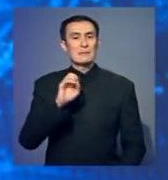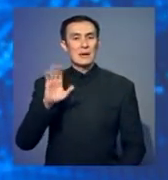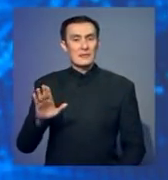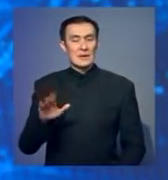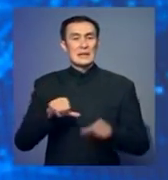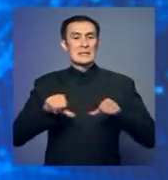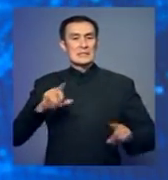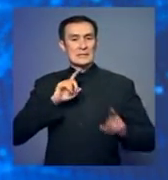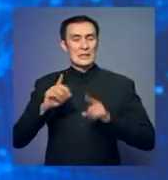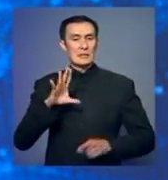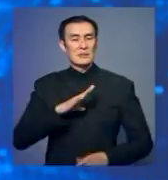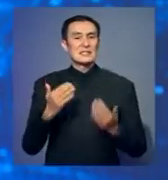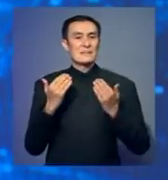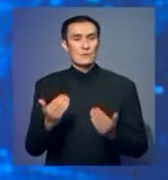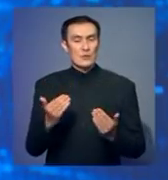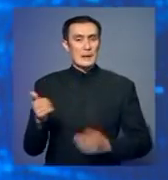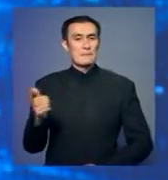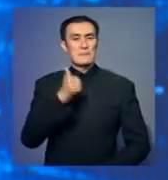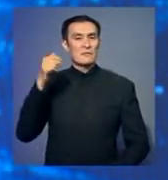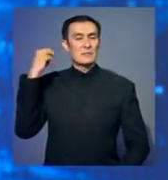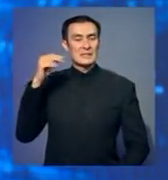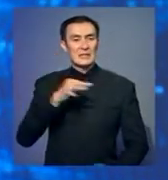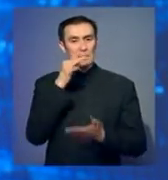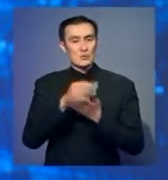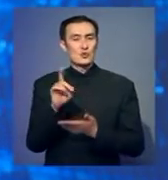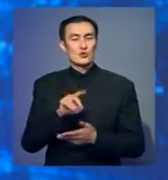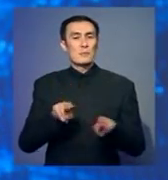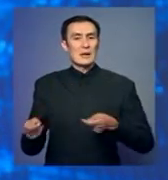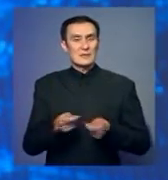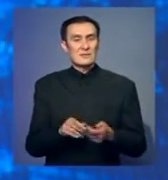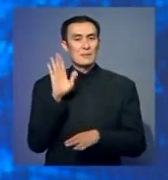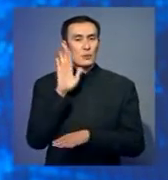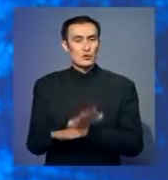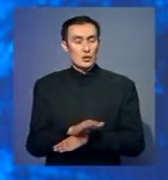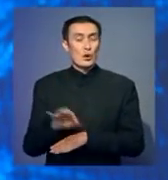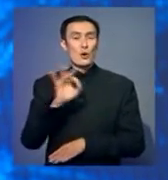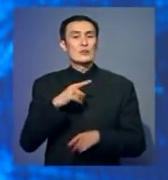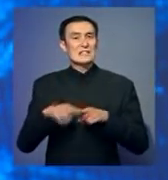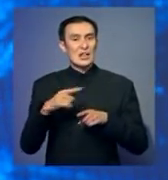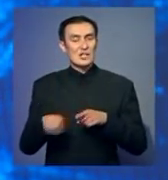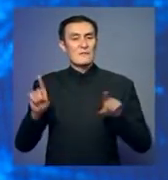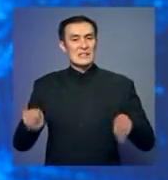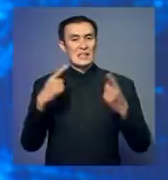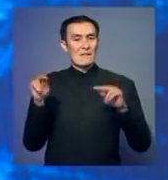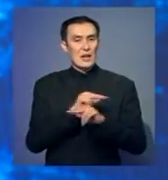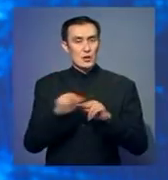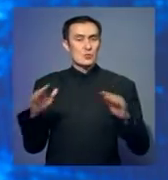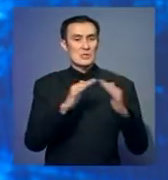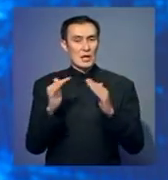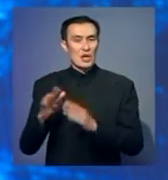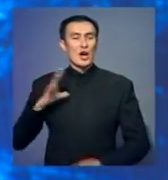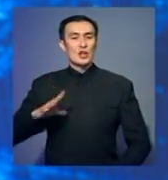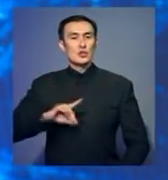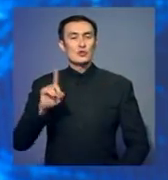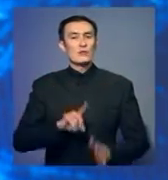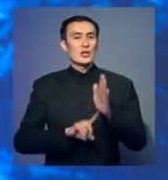Нурсултан Назарбаев. Заседание прошло сегодня. Первый президент отметил, что правительству даны поручения по скорейшему восстановлению зданий. Ожидается,